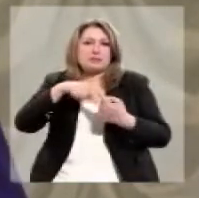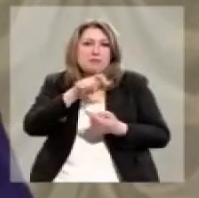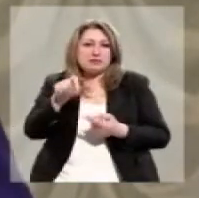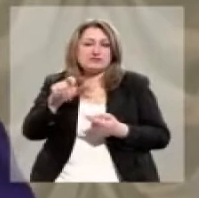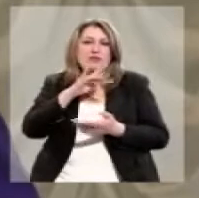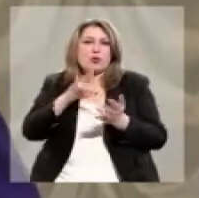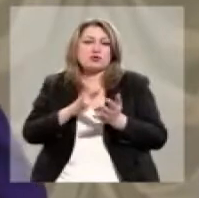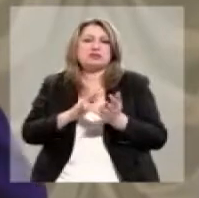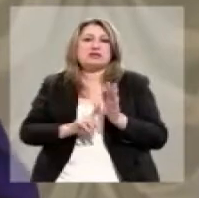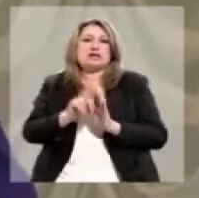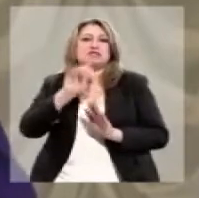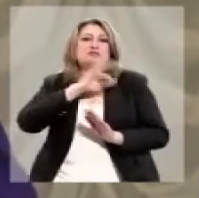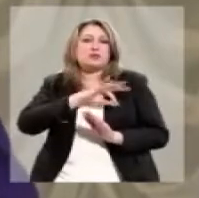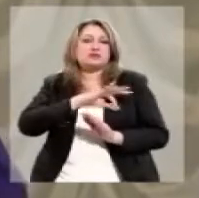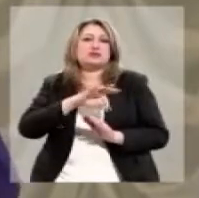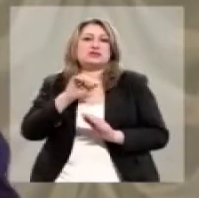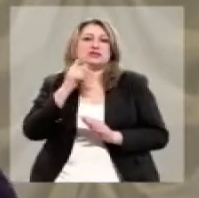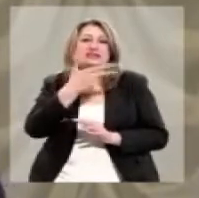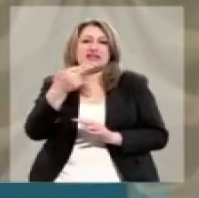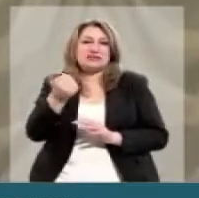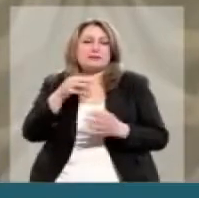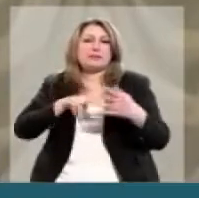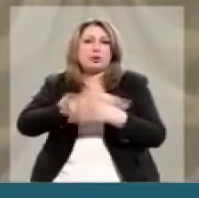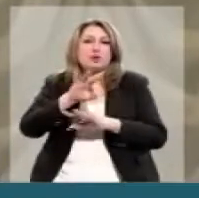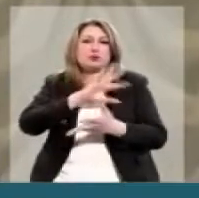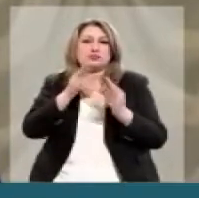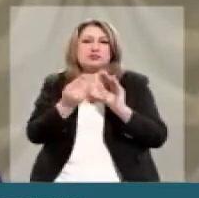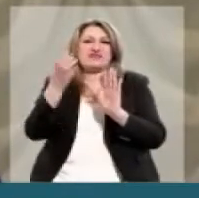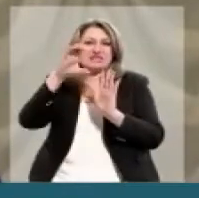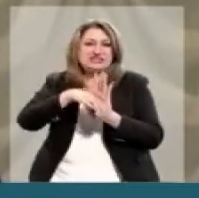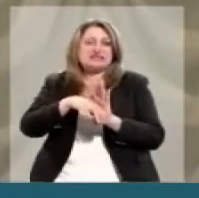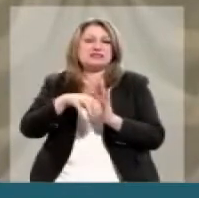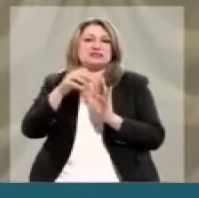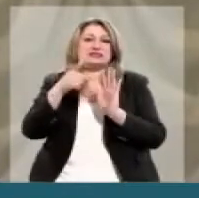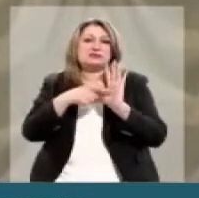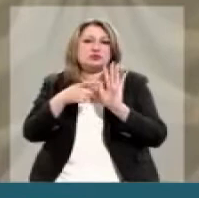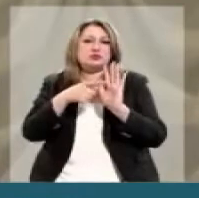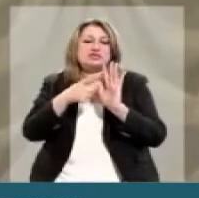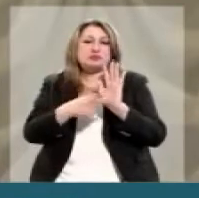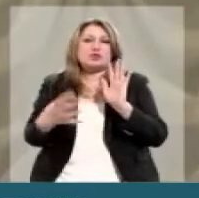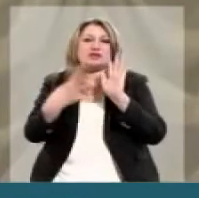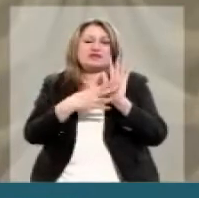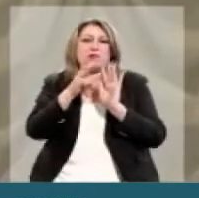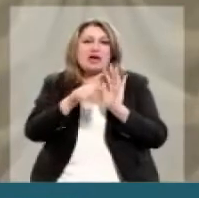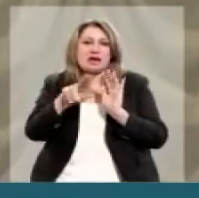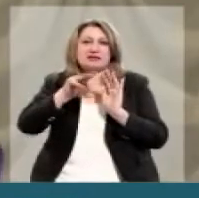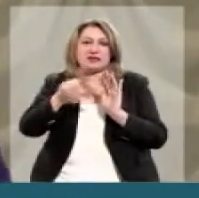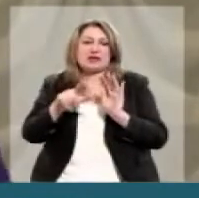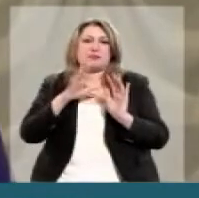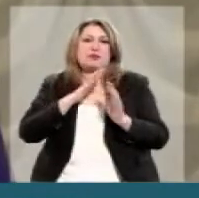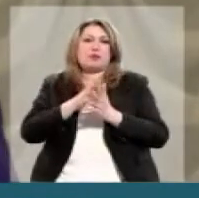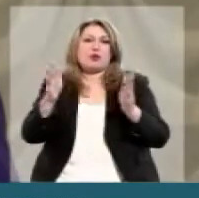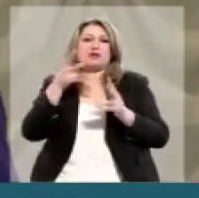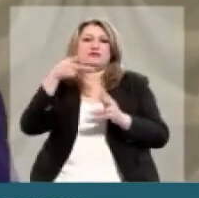в городе введен в эксплуатацию 31 проект общим объемом инвестиций порядка 79 миллиардов тенге, создано более